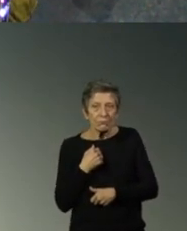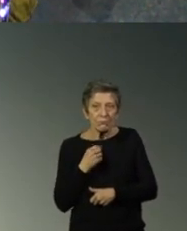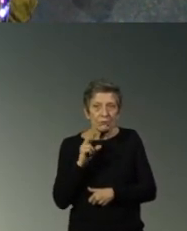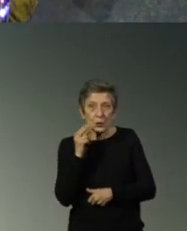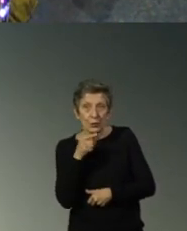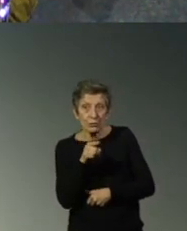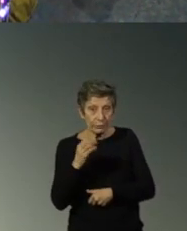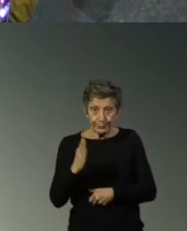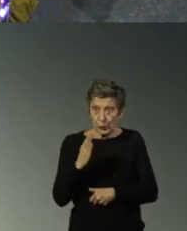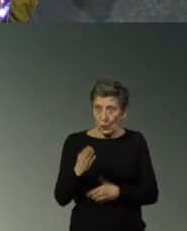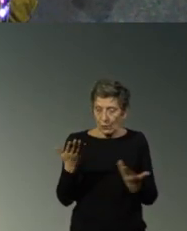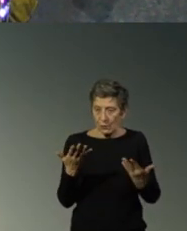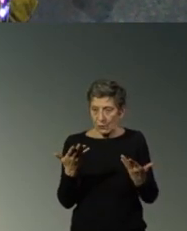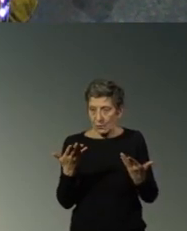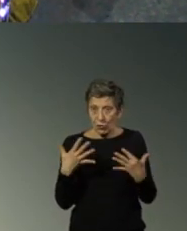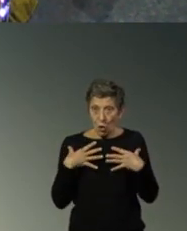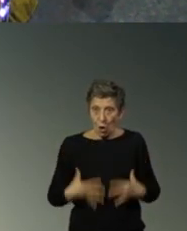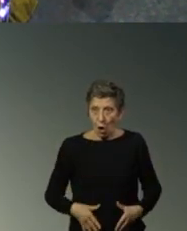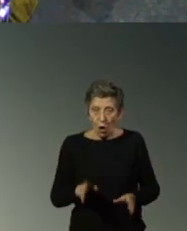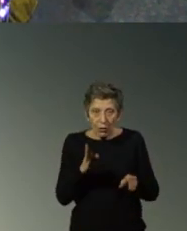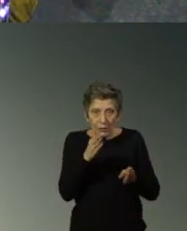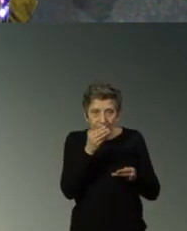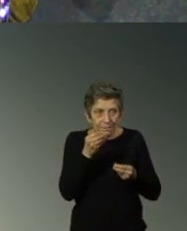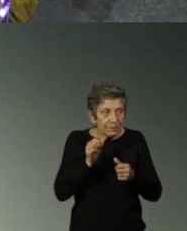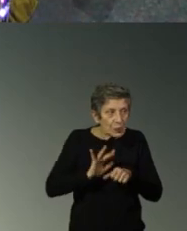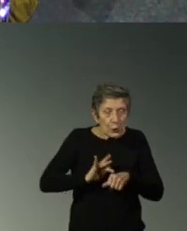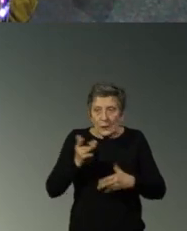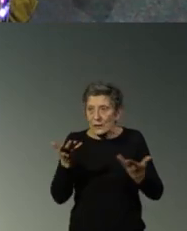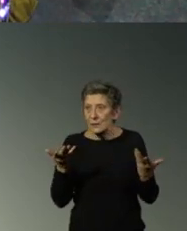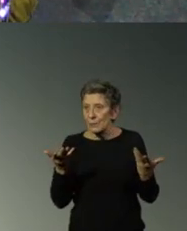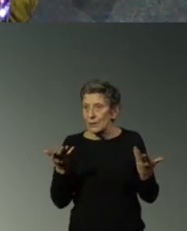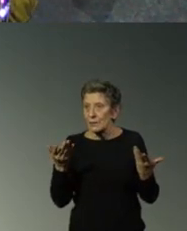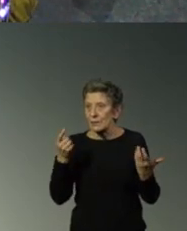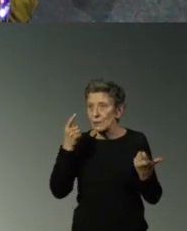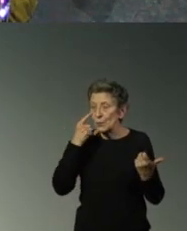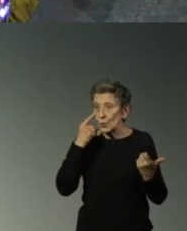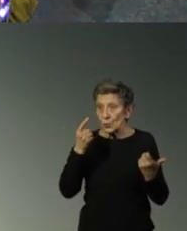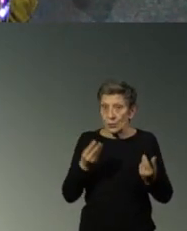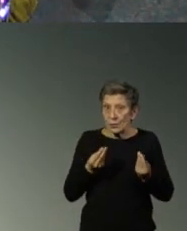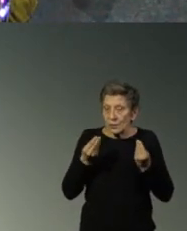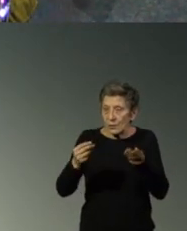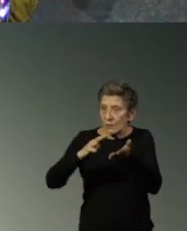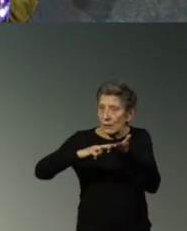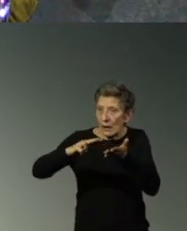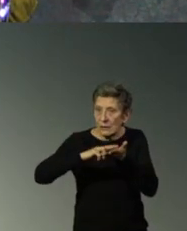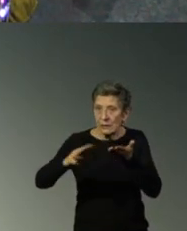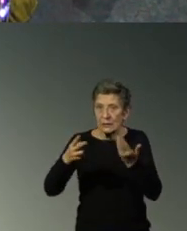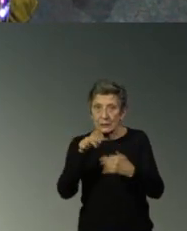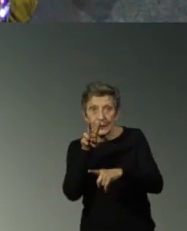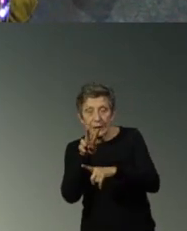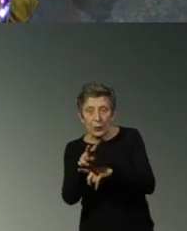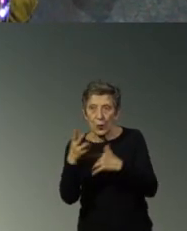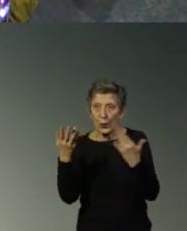et du corps sensible pour venir en quelque sorte faire lien avec lectrice, lecteur, spectatrice, spectateur et pouvoir en quelque